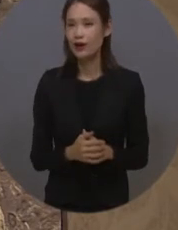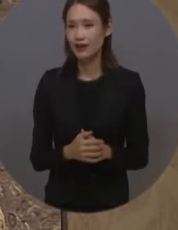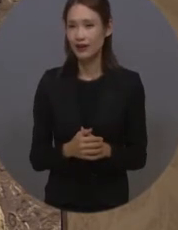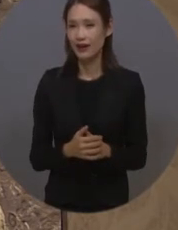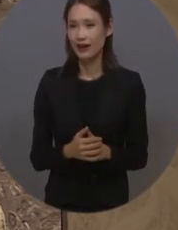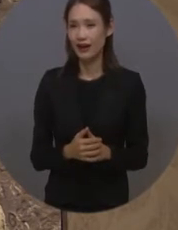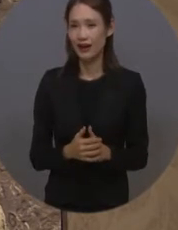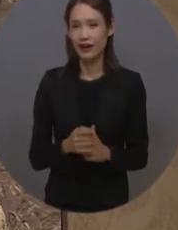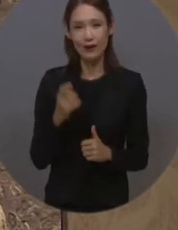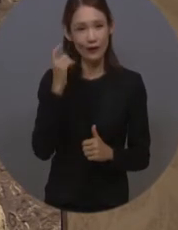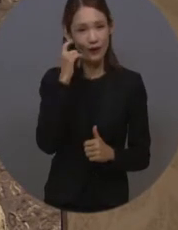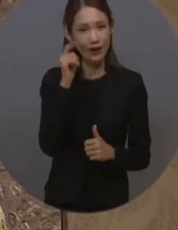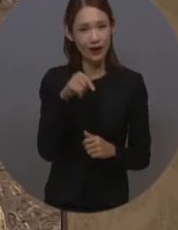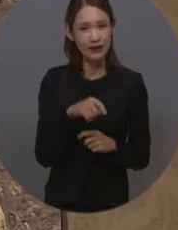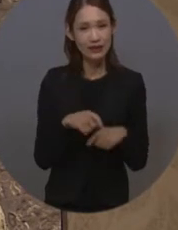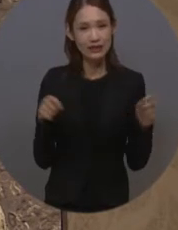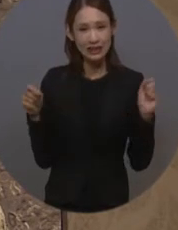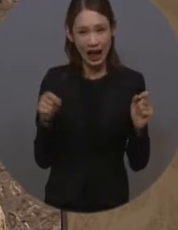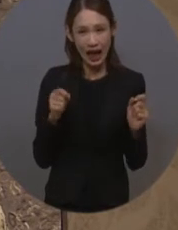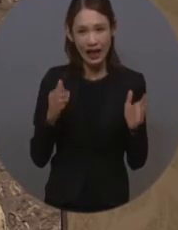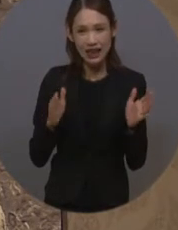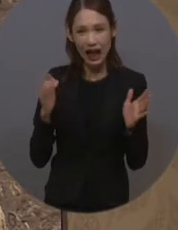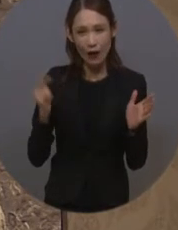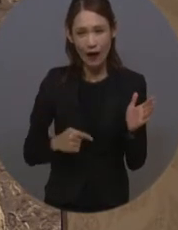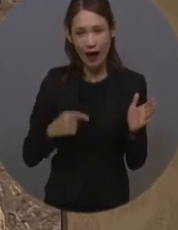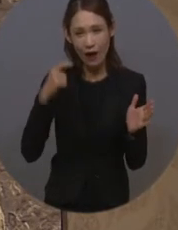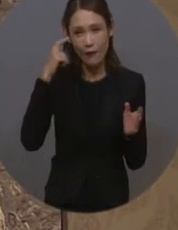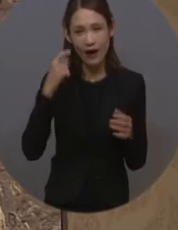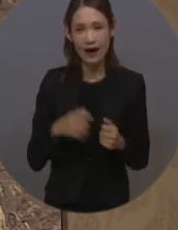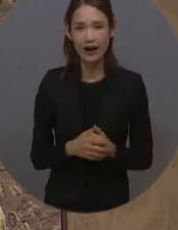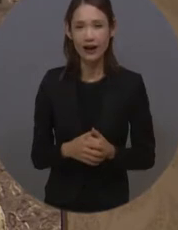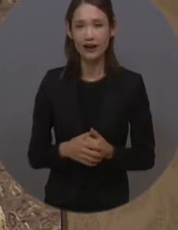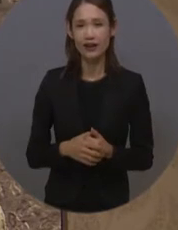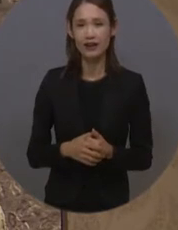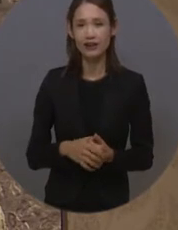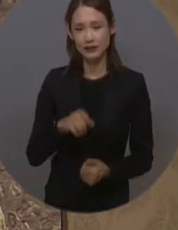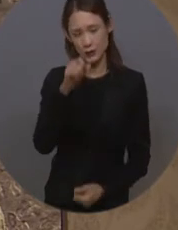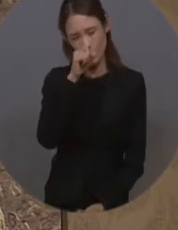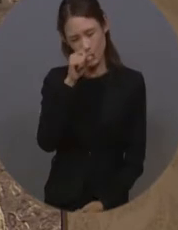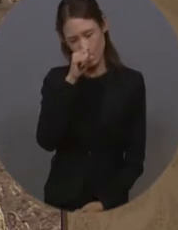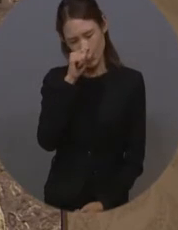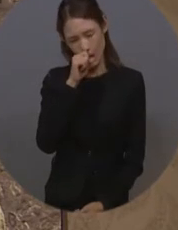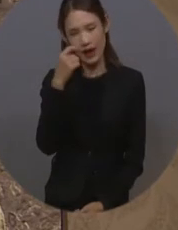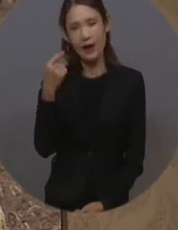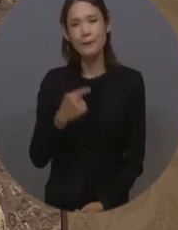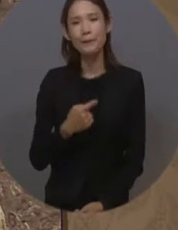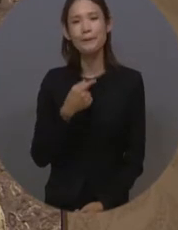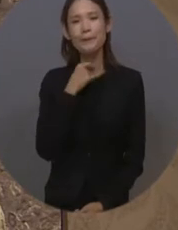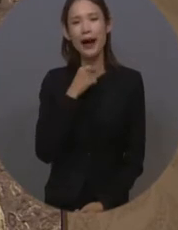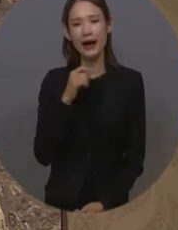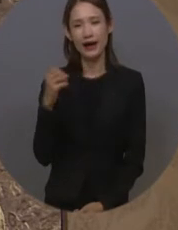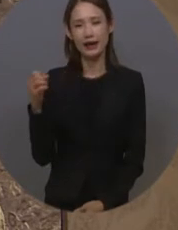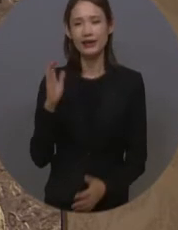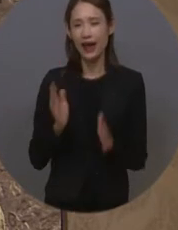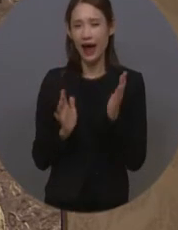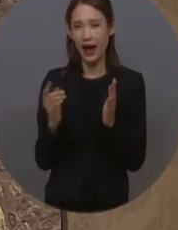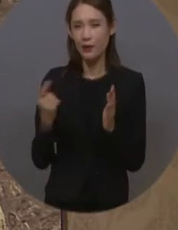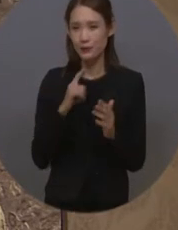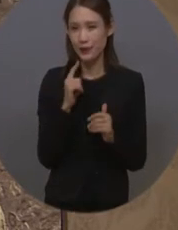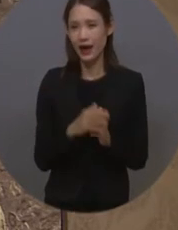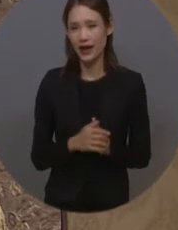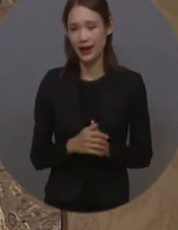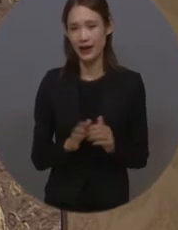왜 거기서 그 짧은 거리 달려오냐 그랬더니 좋아서 오고 싶어서 달려온다